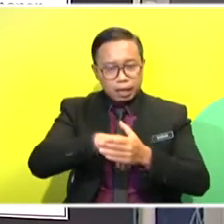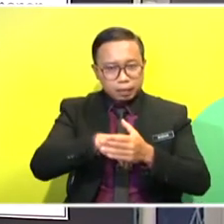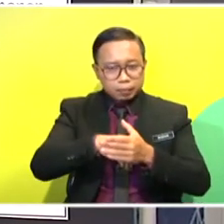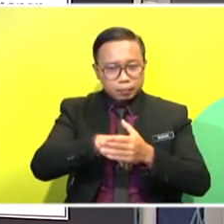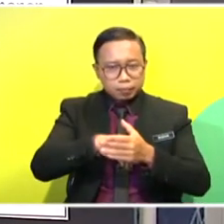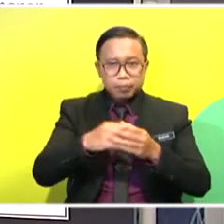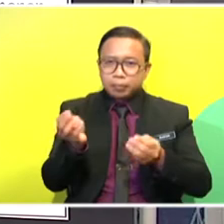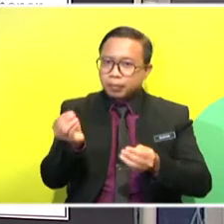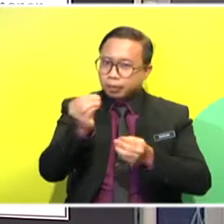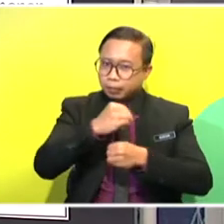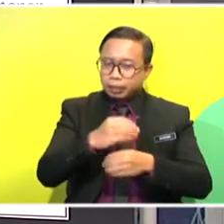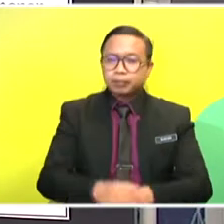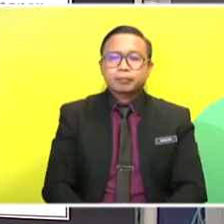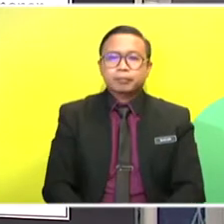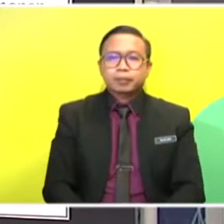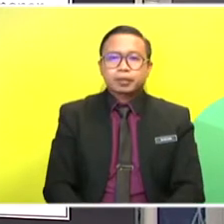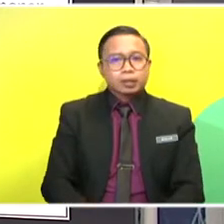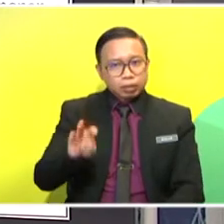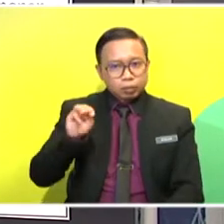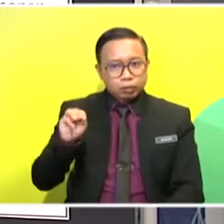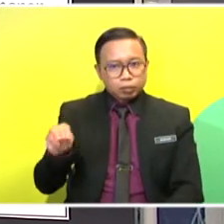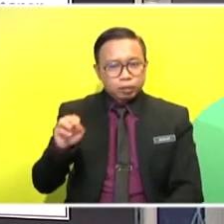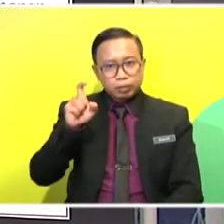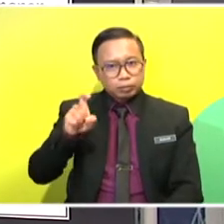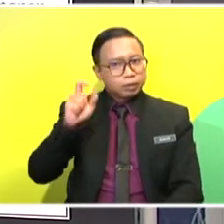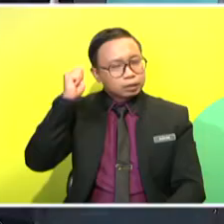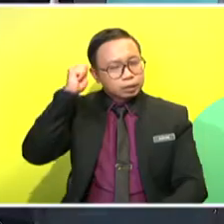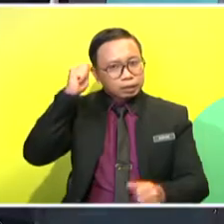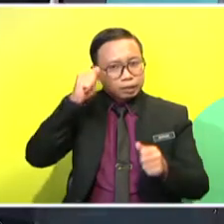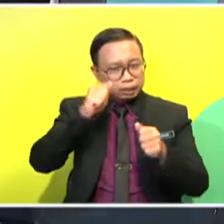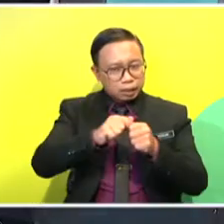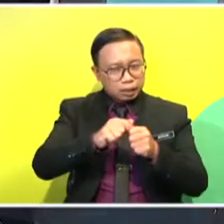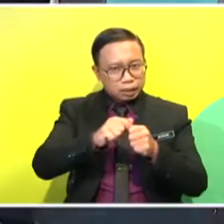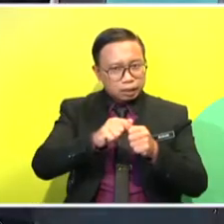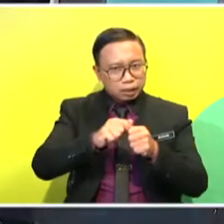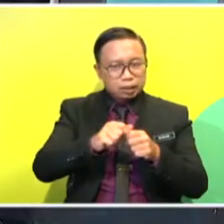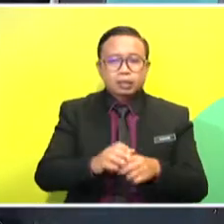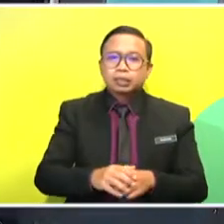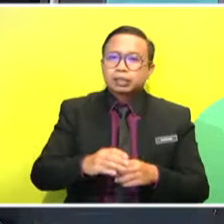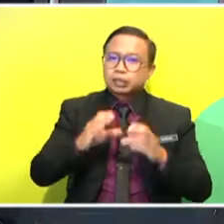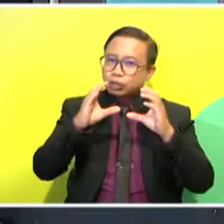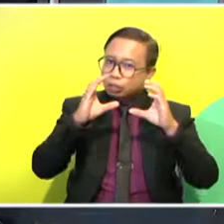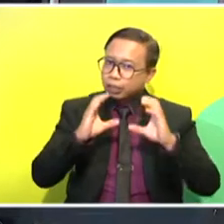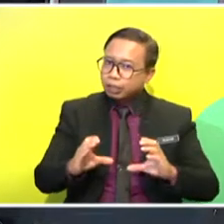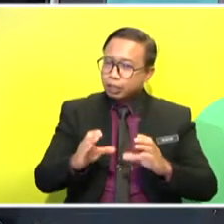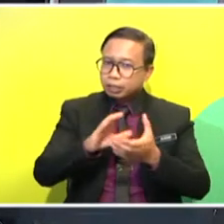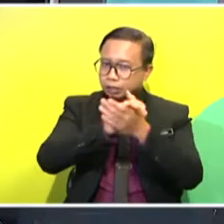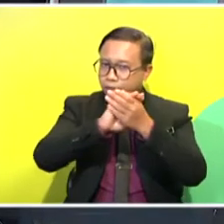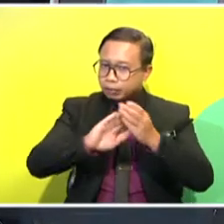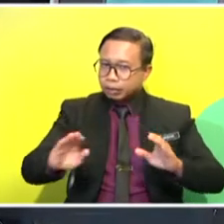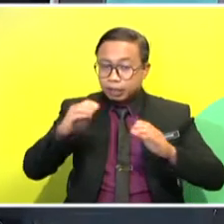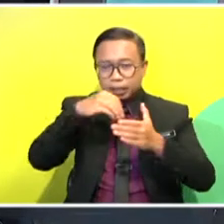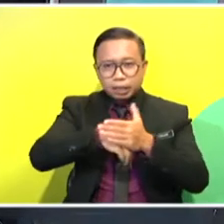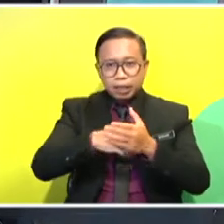di rumah, kita nak kena ingatkan cikgu. Semua langkah-langkah keselamatan dan juga peraturan di dalam makmal komputer.